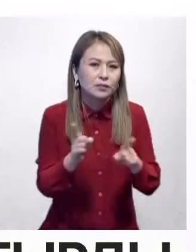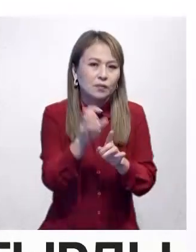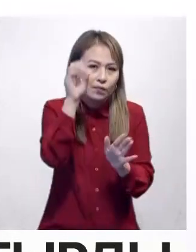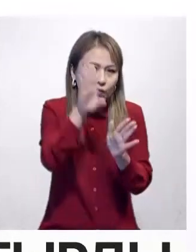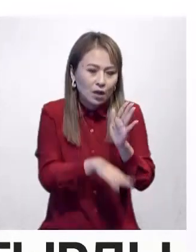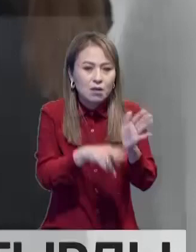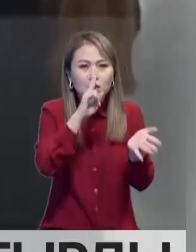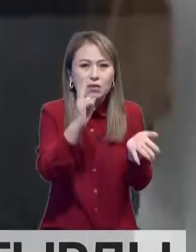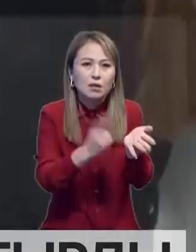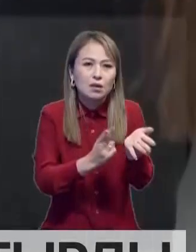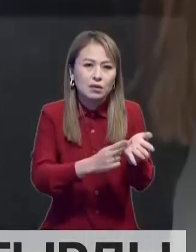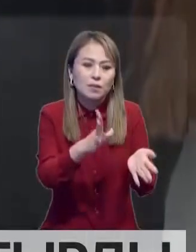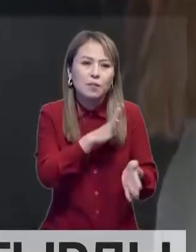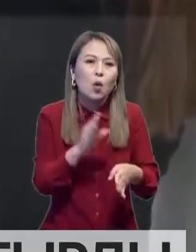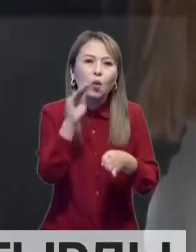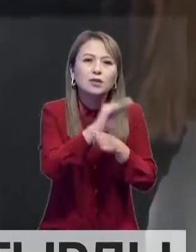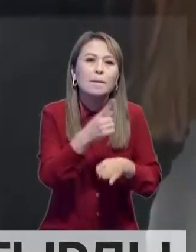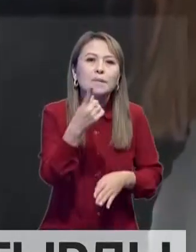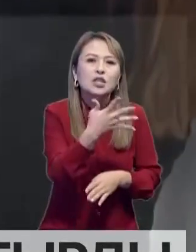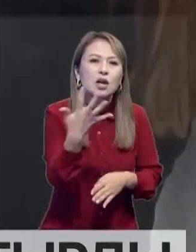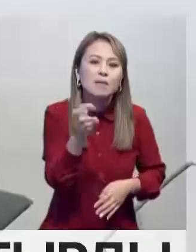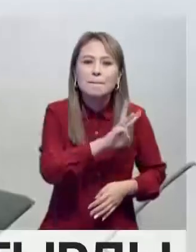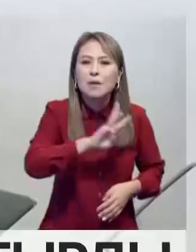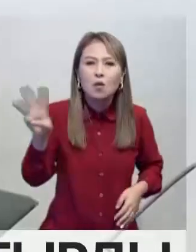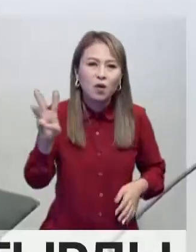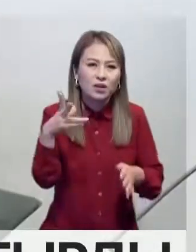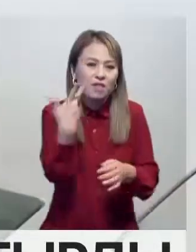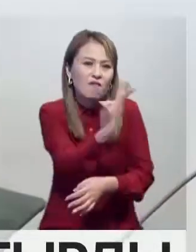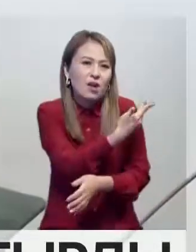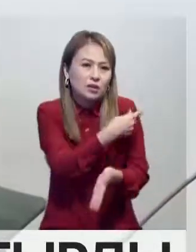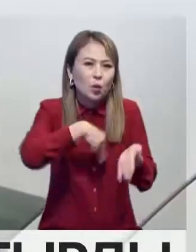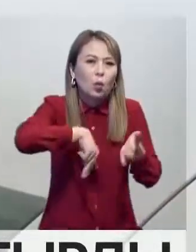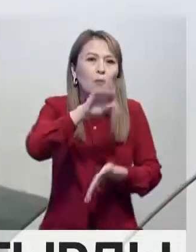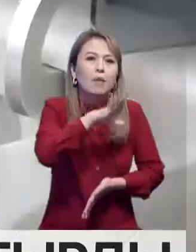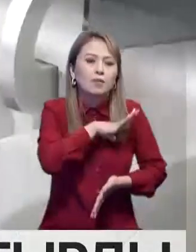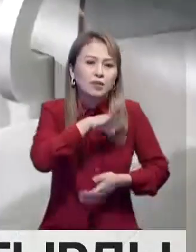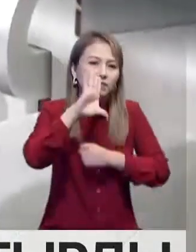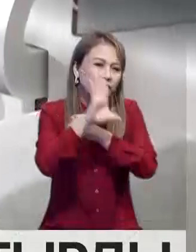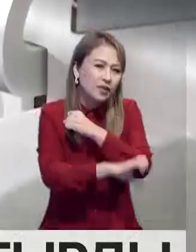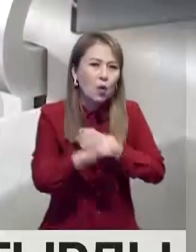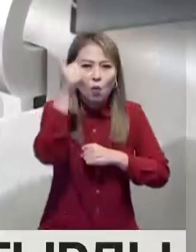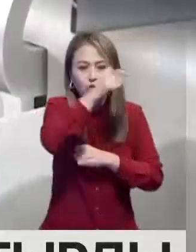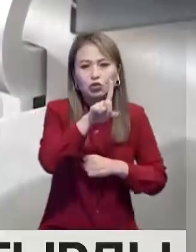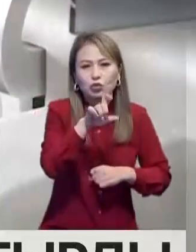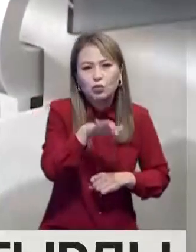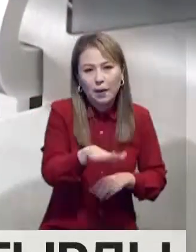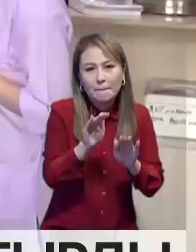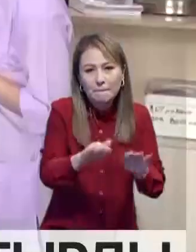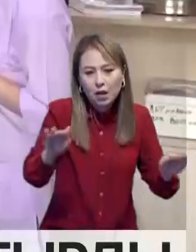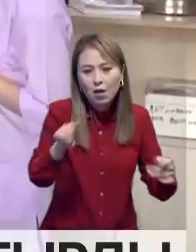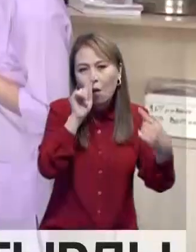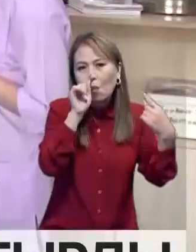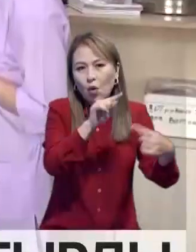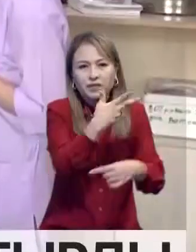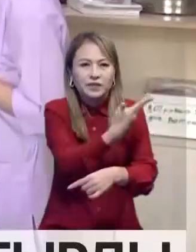кезінде дәлелденді. Қосымша 1,5 миллион доза вакцина сатып алынды. Жыл соңына дейін тағы 100 мың бала қызылшаға қарсы